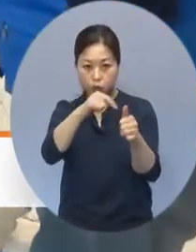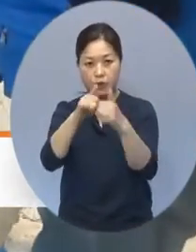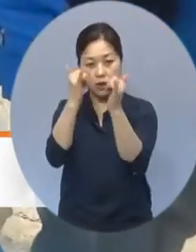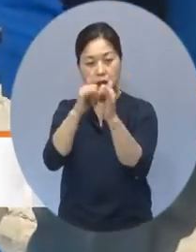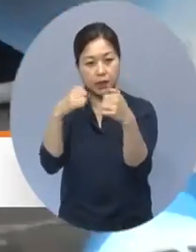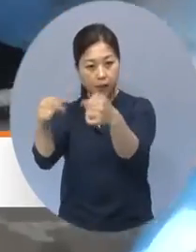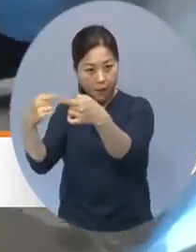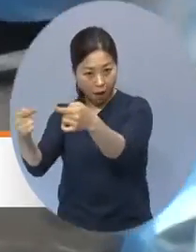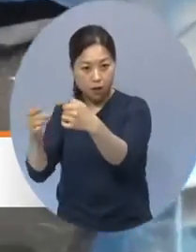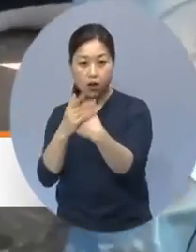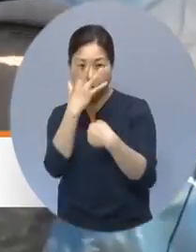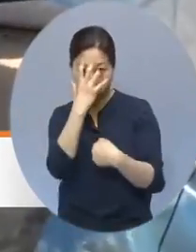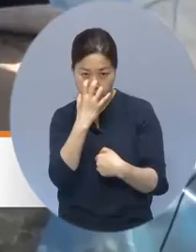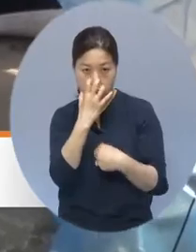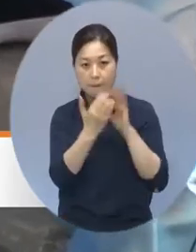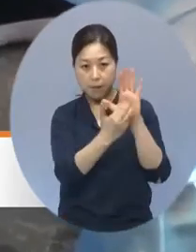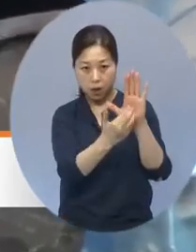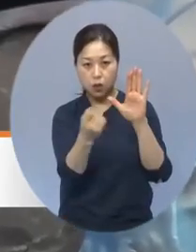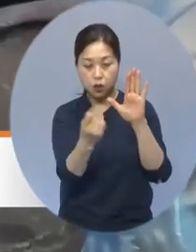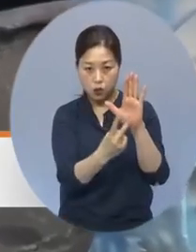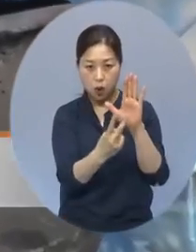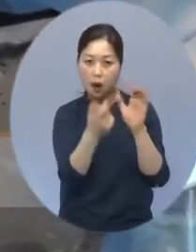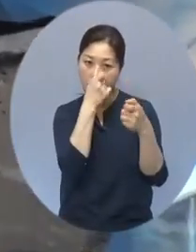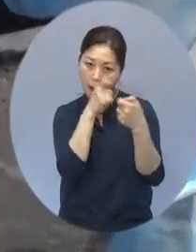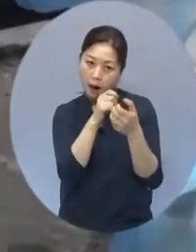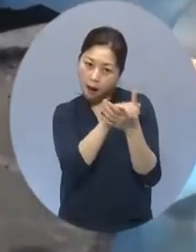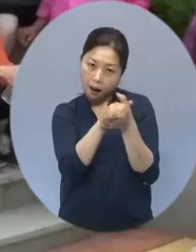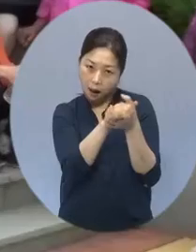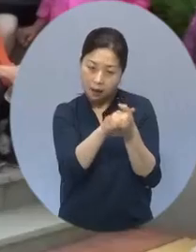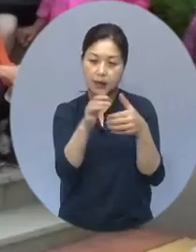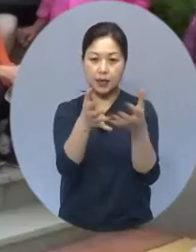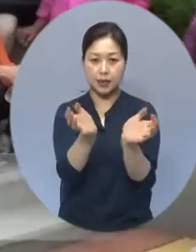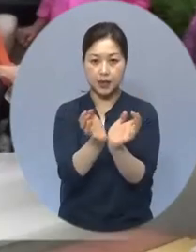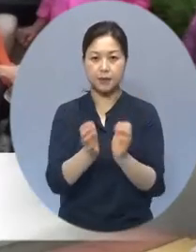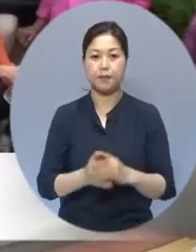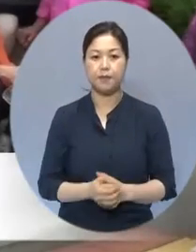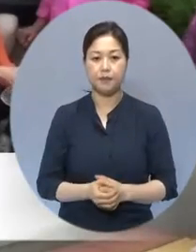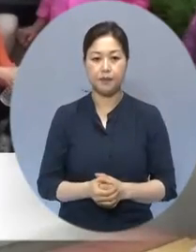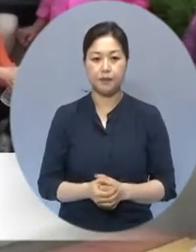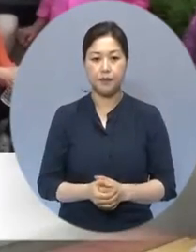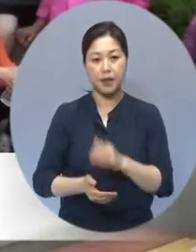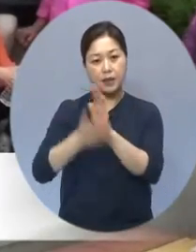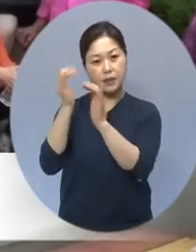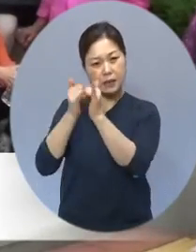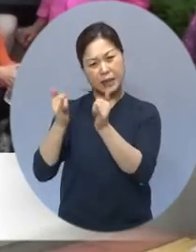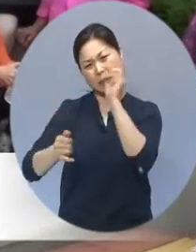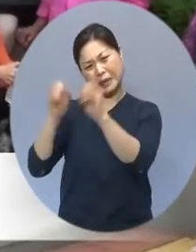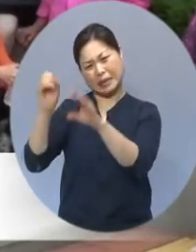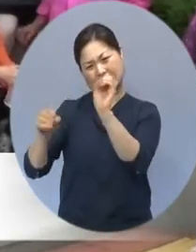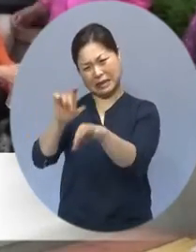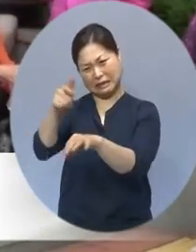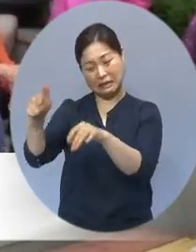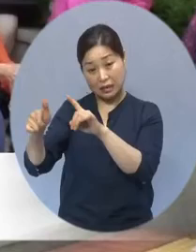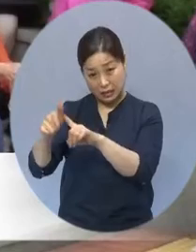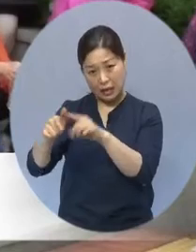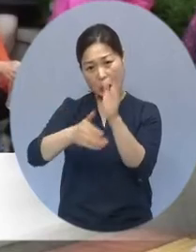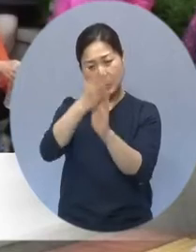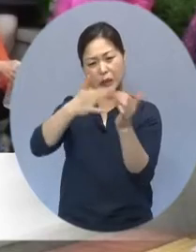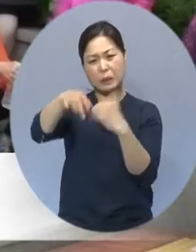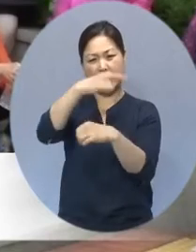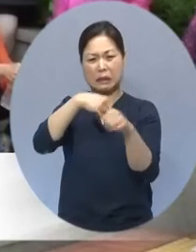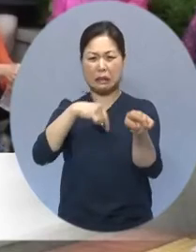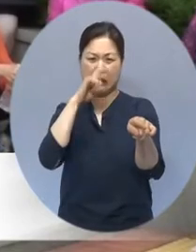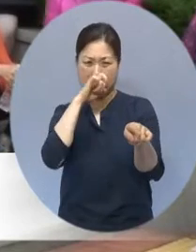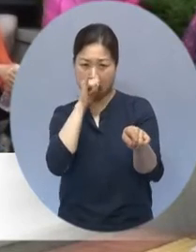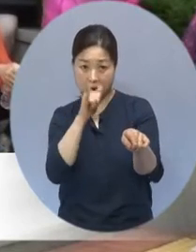확대시켜 우울증 예방 및 침묵을 도모해 나가는 단체입니다. 시민들이 마구 버린 쓰레기가 도시 환경을 크게 해치기